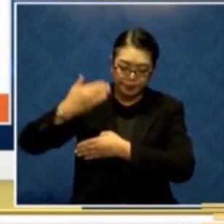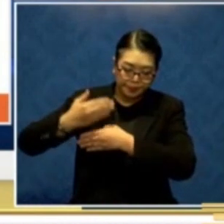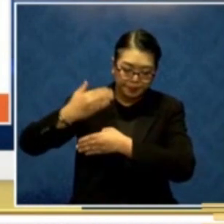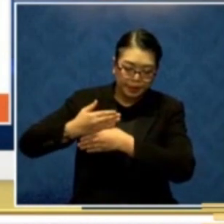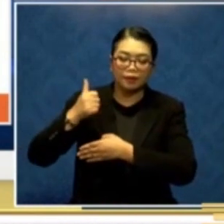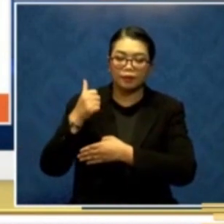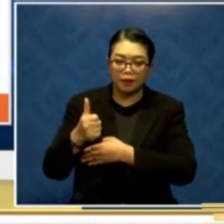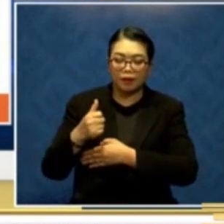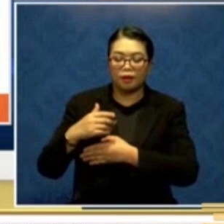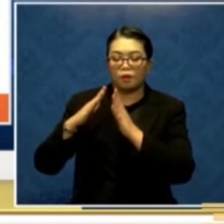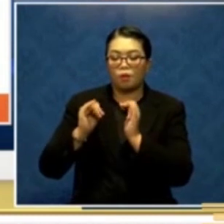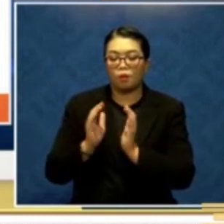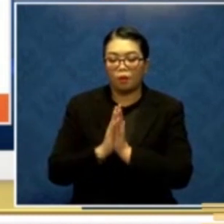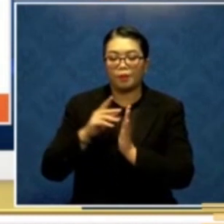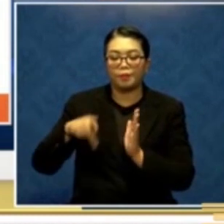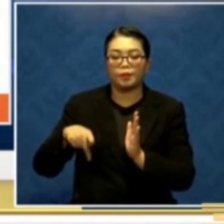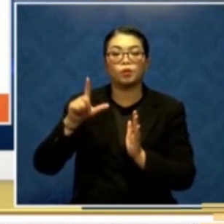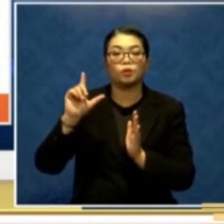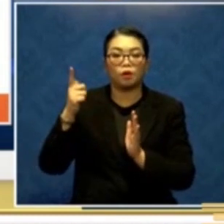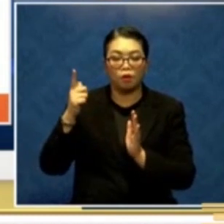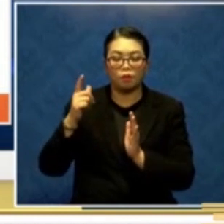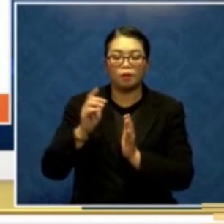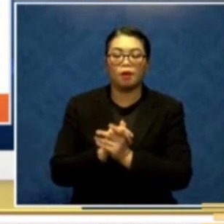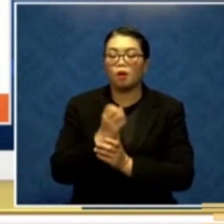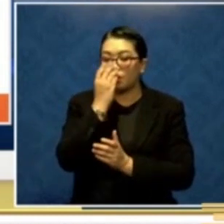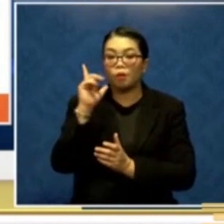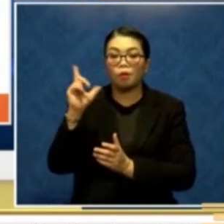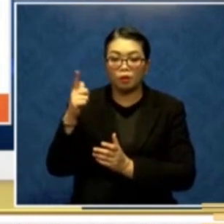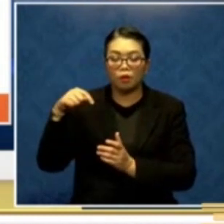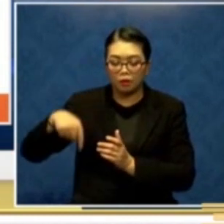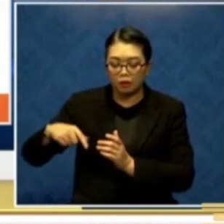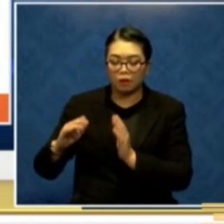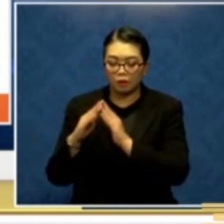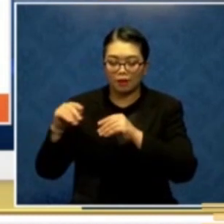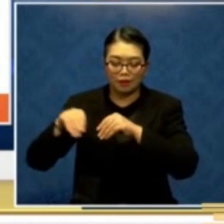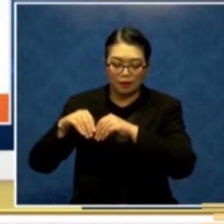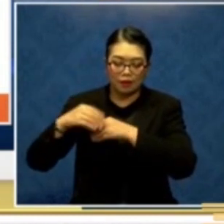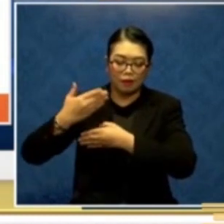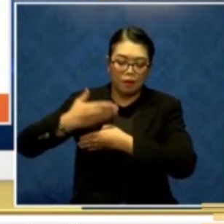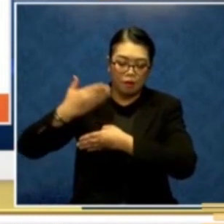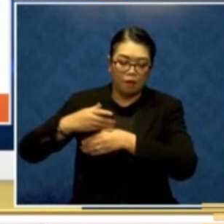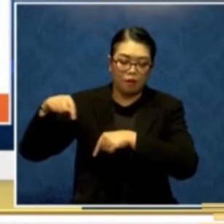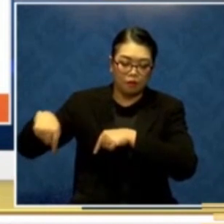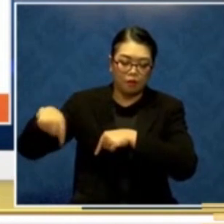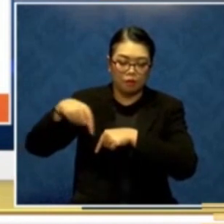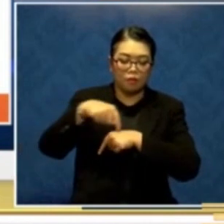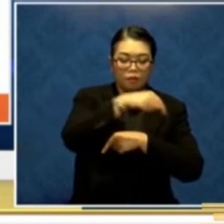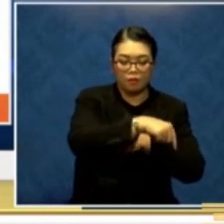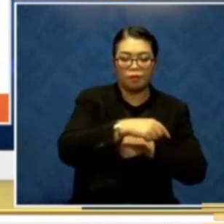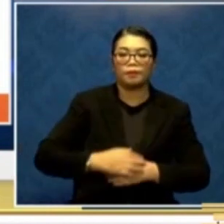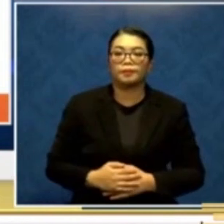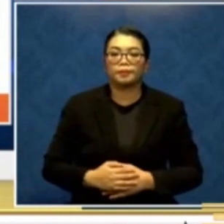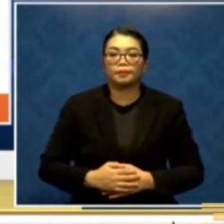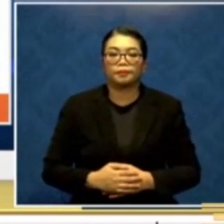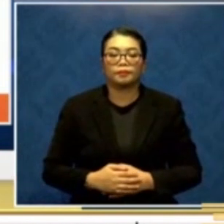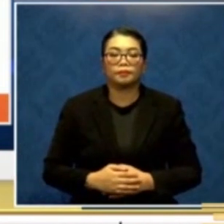เทพ worldหาน Serbia และฝั่งวพี่คณทอง อัเพ birthdayางกวย เพื่อแ้ปัห 101 ธุมผ่านคางทคบางเกอรกน้อย คองมหาสวัตแล้องอ้องนน ขอสไลคต